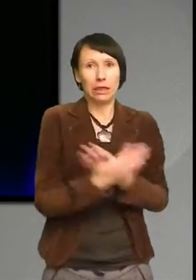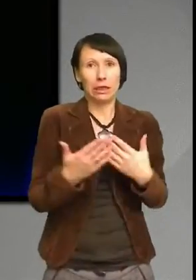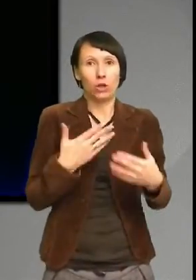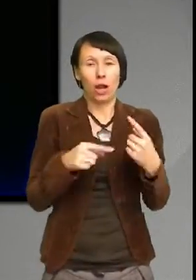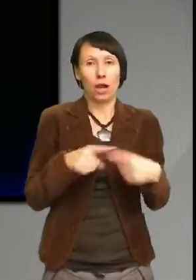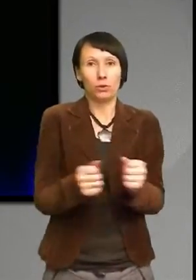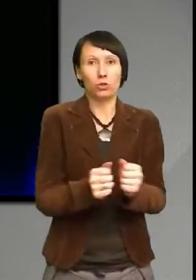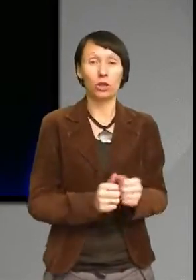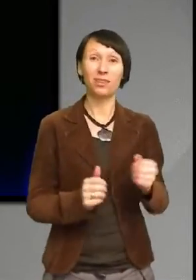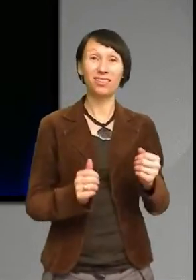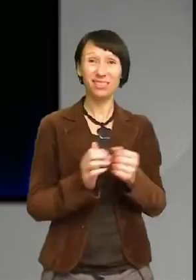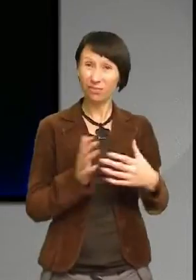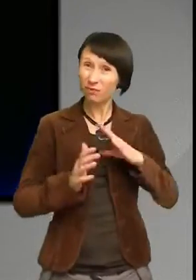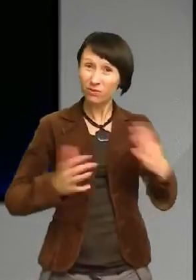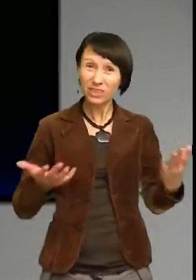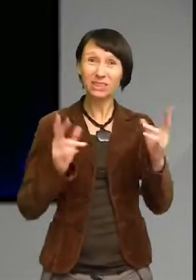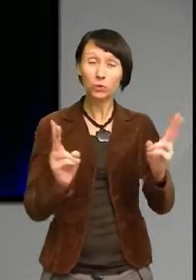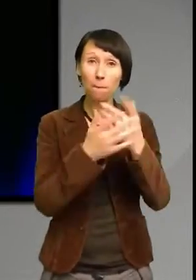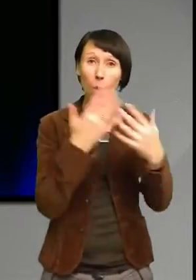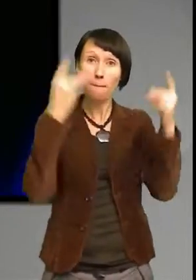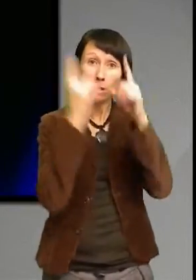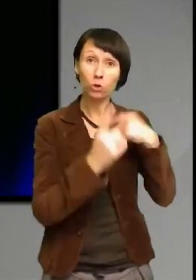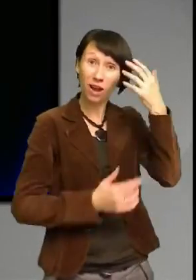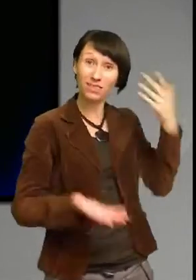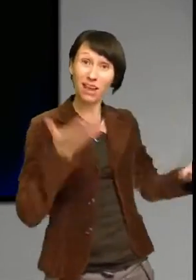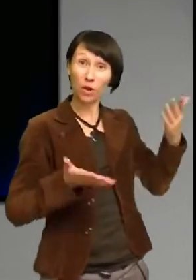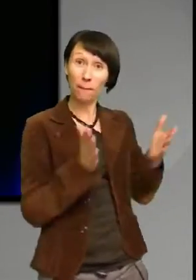jämföra sig med. Så ramarna man kan röra sig in blir mycket mindre.